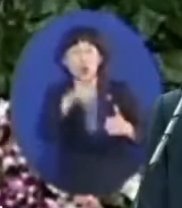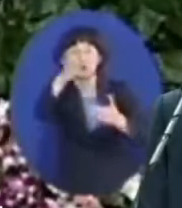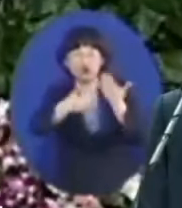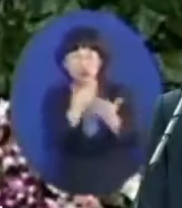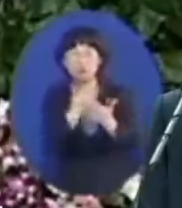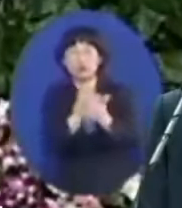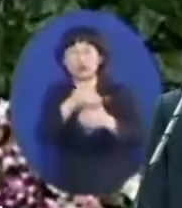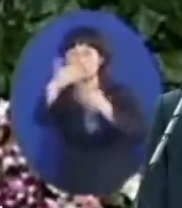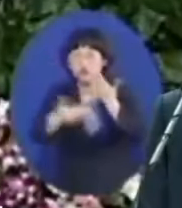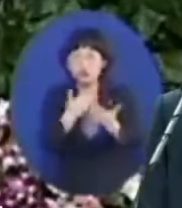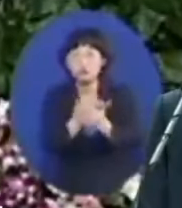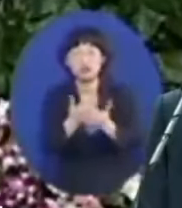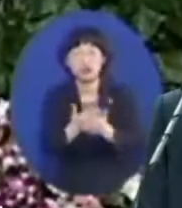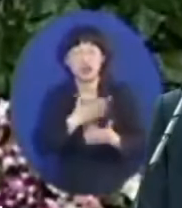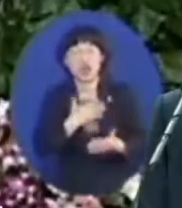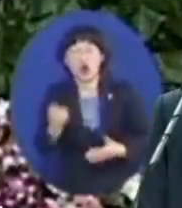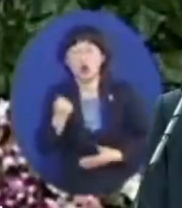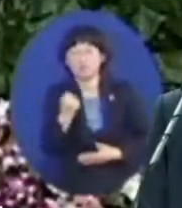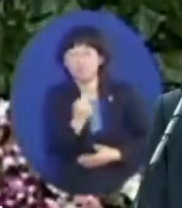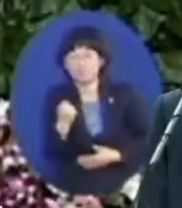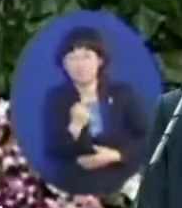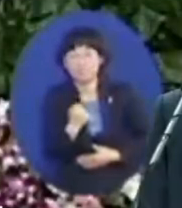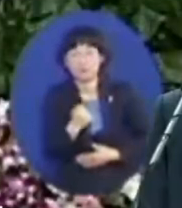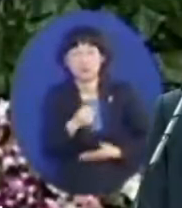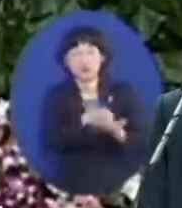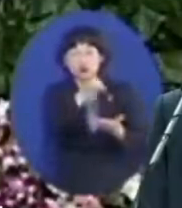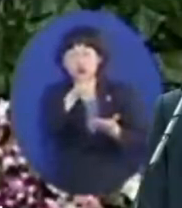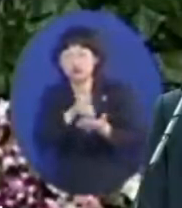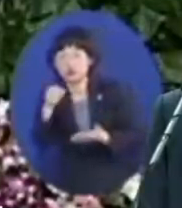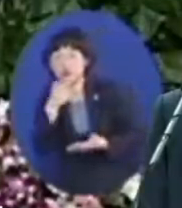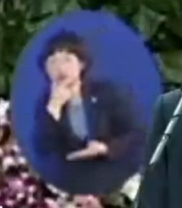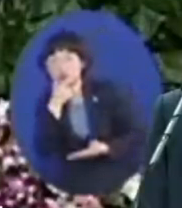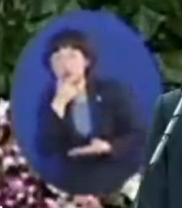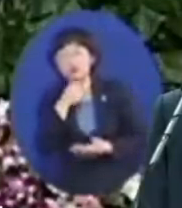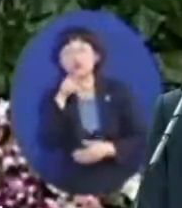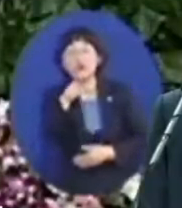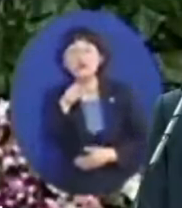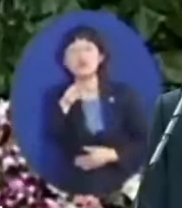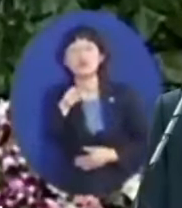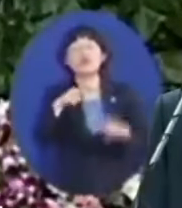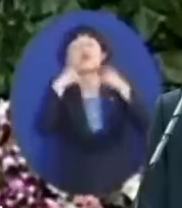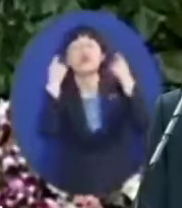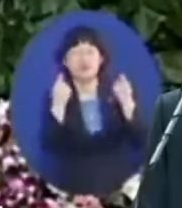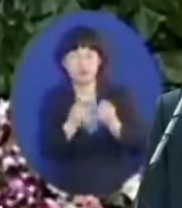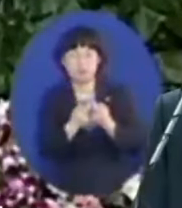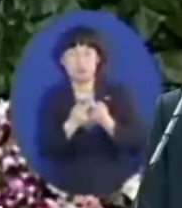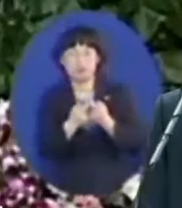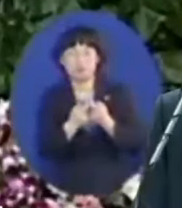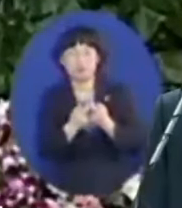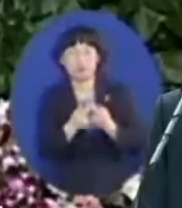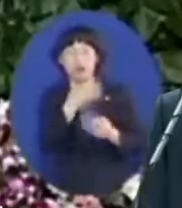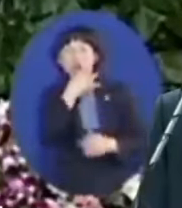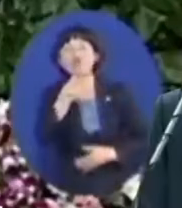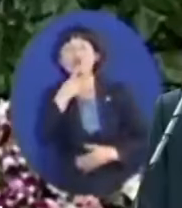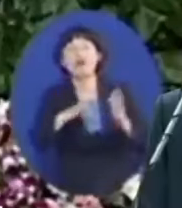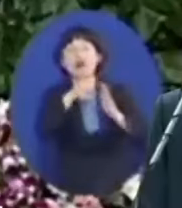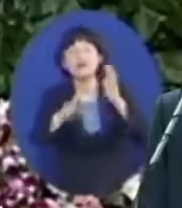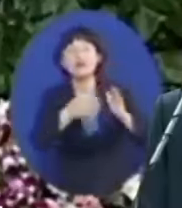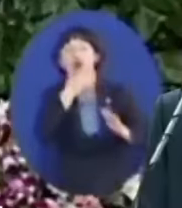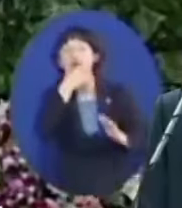주시옵소서 주시옵소서 내 것이라고 움켜쥐고 나누지 않으려고 하는데 그것이 개인의 불행, 가정의